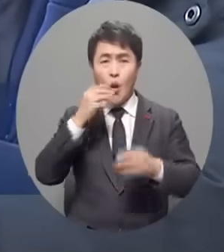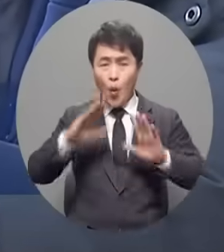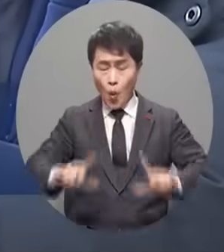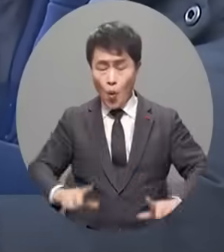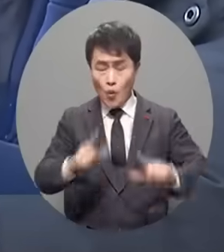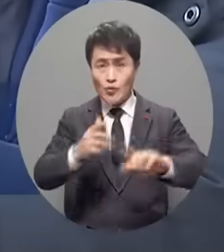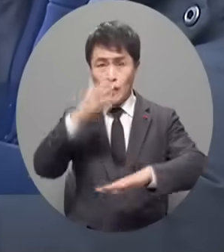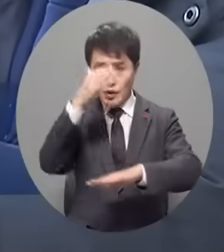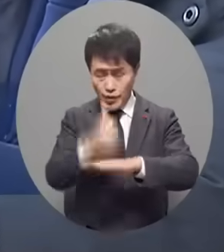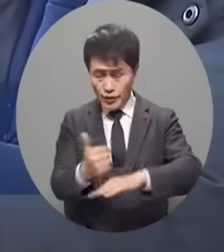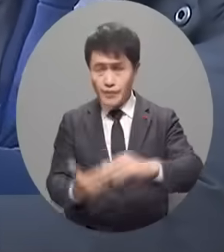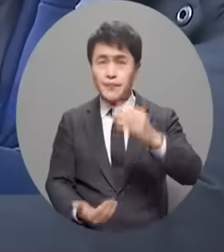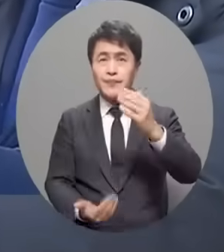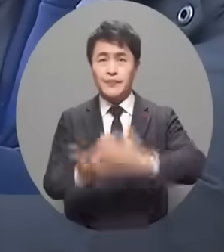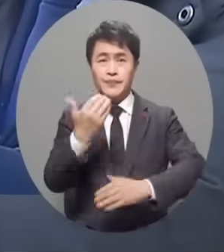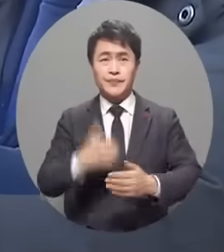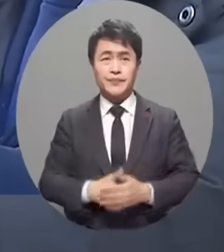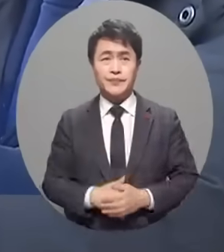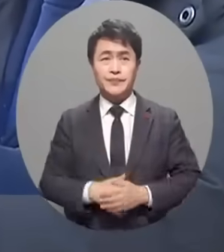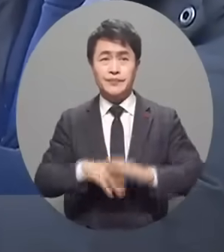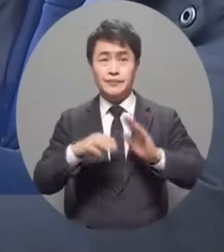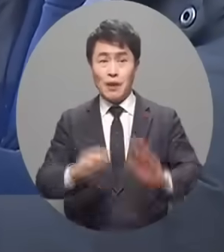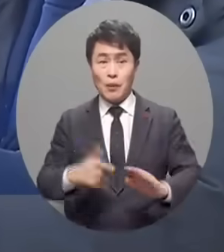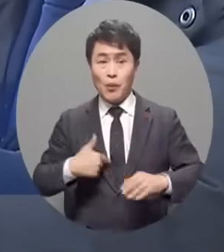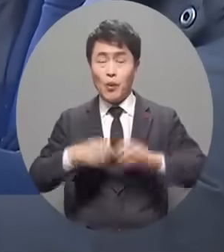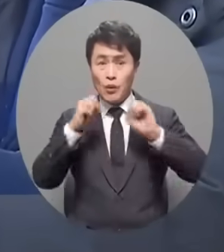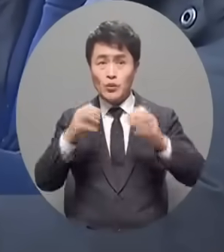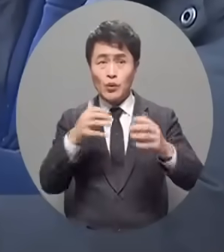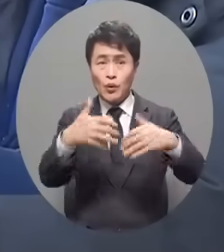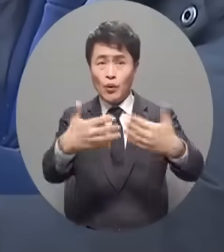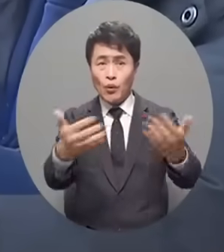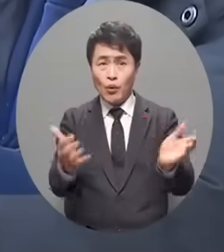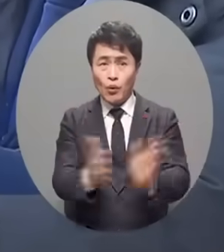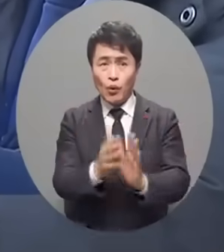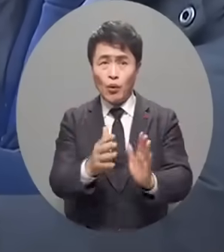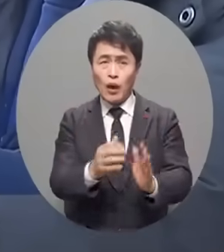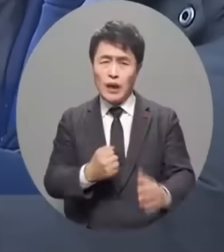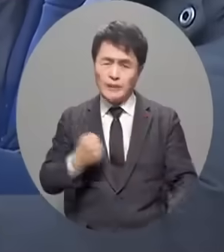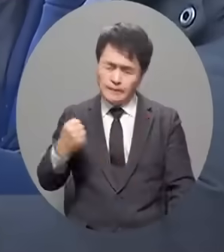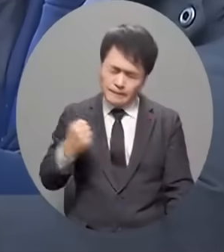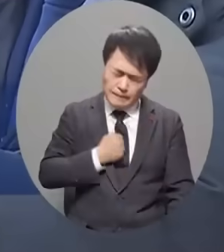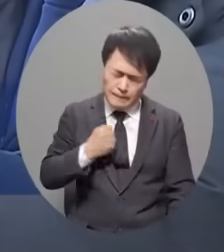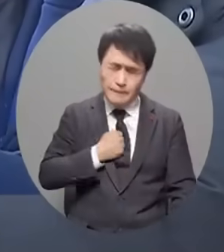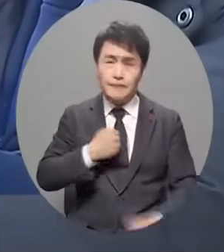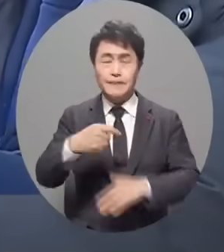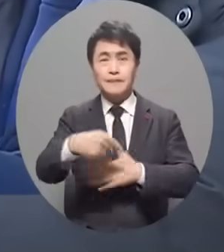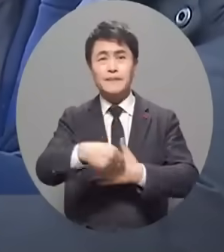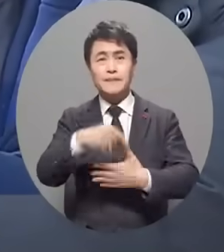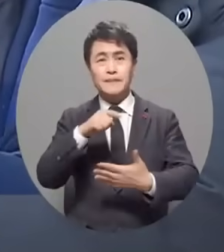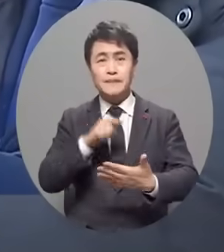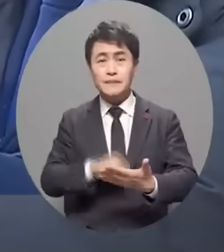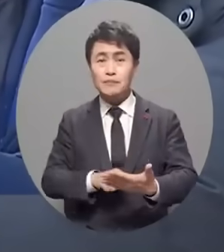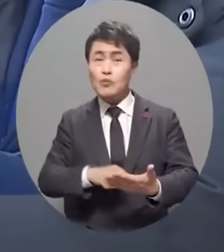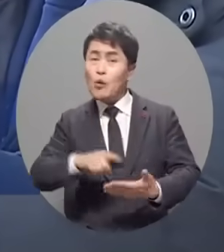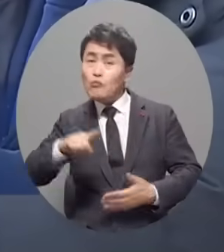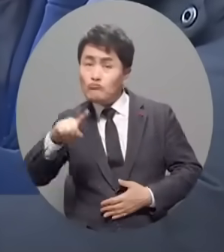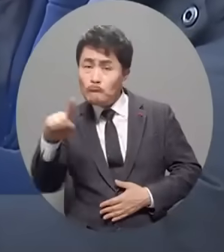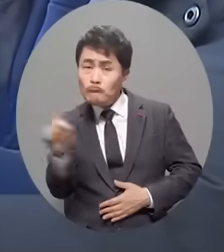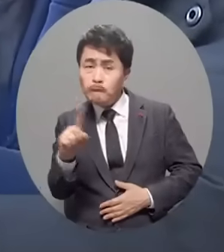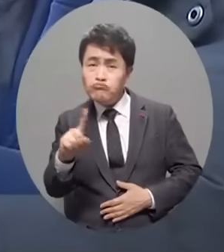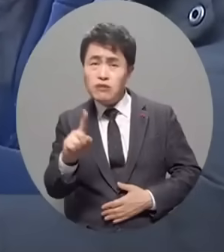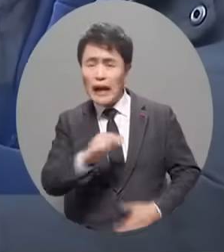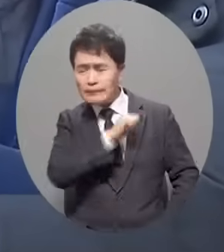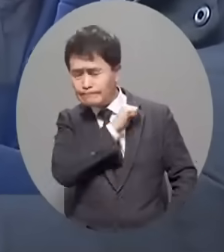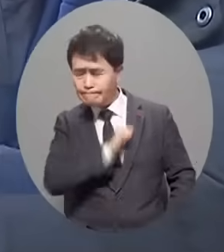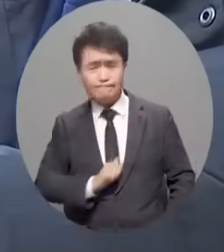결과가 나오게 되었습니다. 본 선교의 성도들의 통불의 심정은 그 무엇으로도 억누를